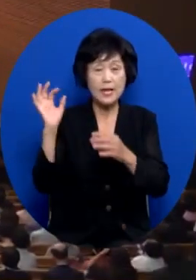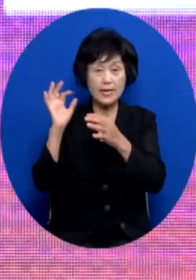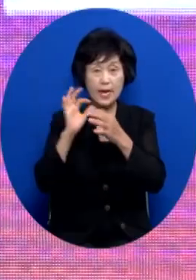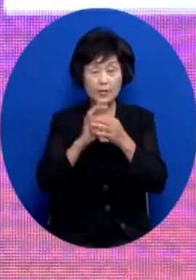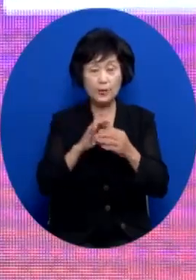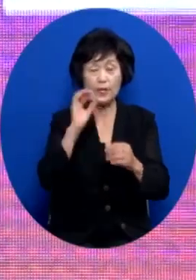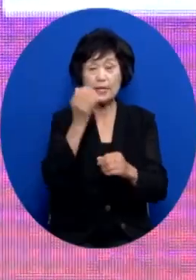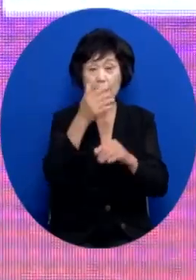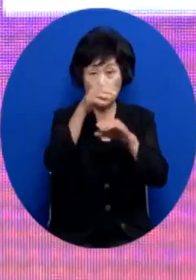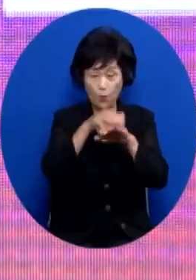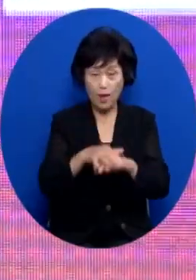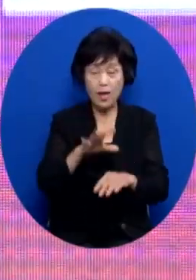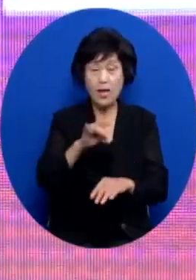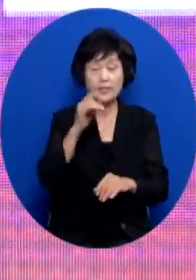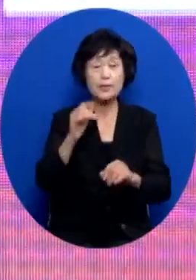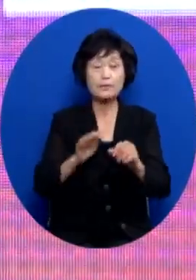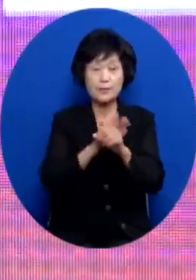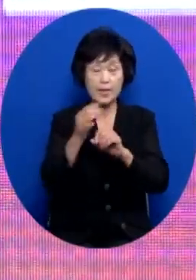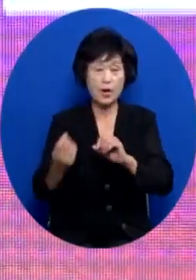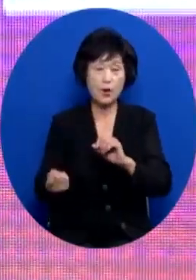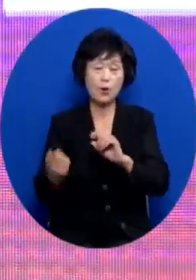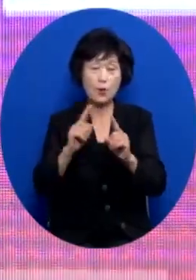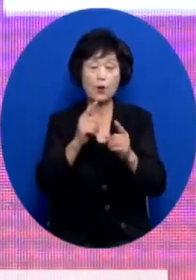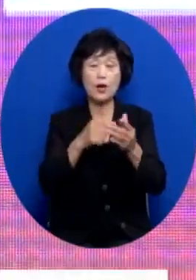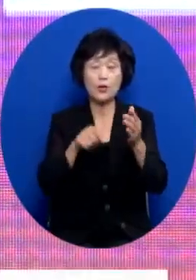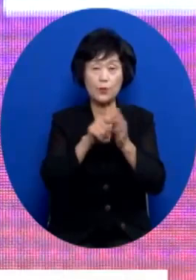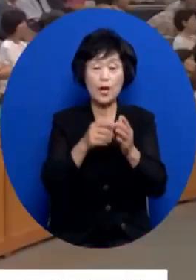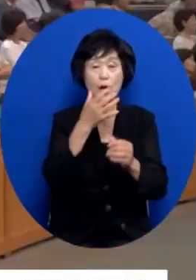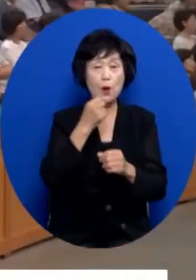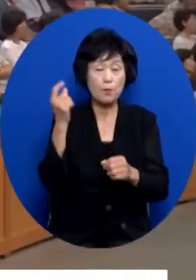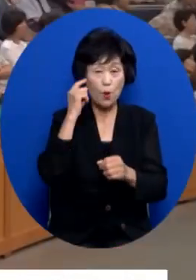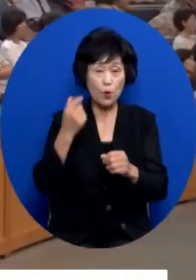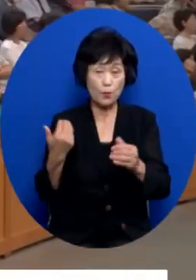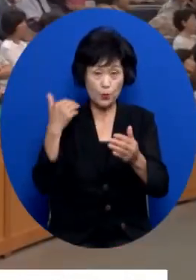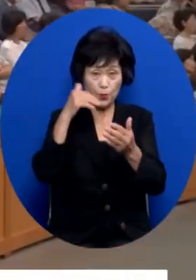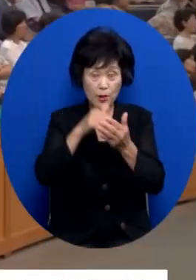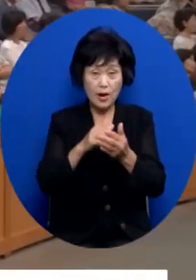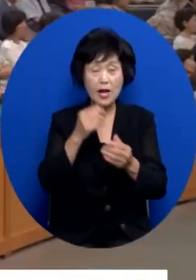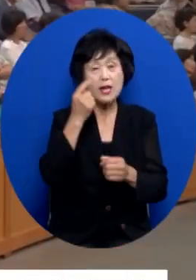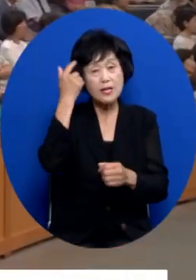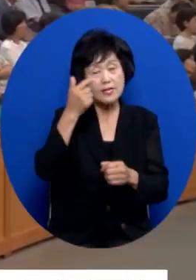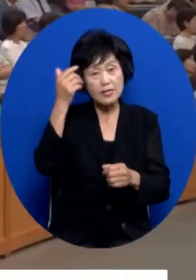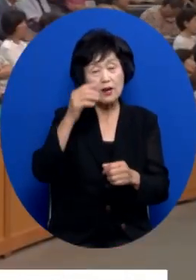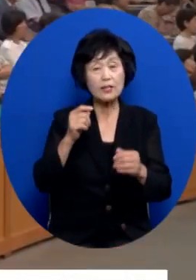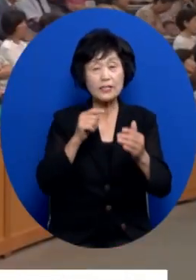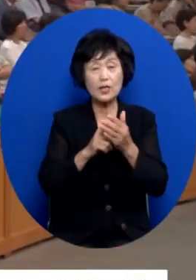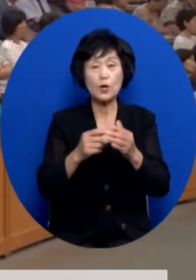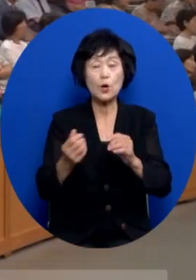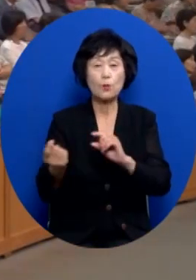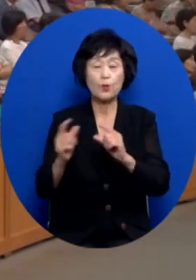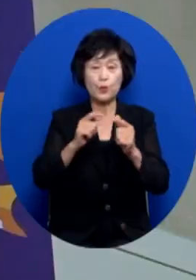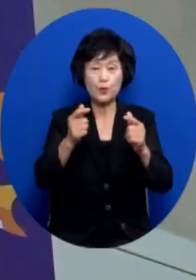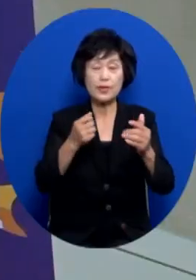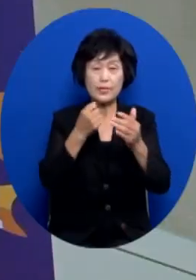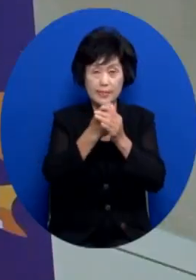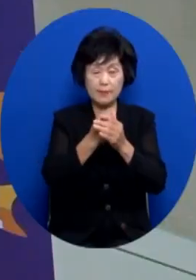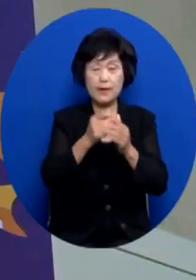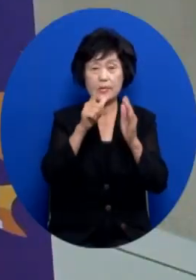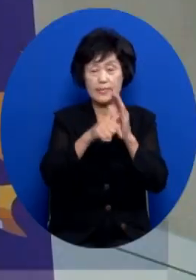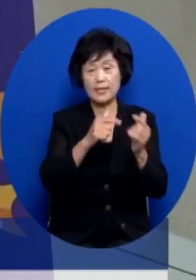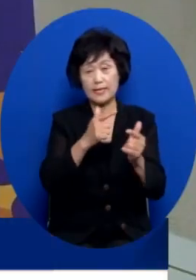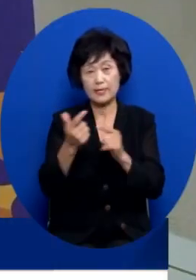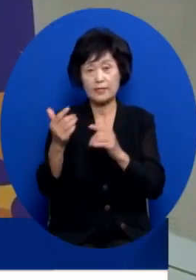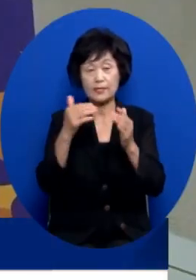사랑을 회복하며 다시 근원으로 복음으로 돌아가 영적 부흥을 다짐하는 자리였습니다.